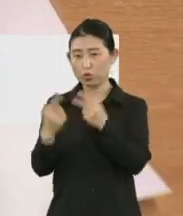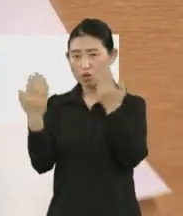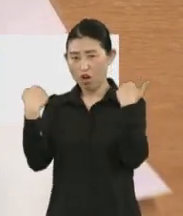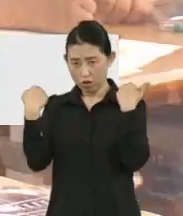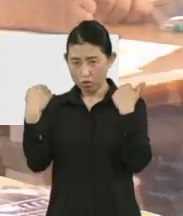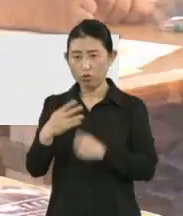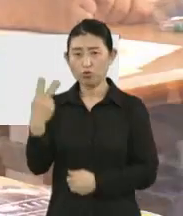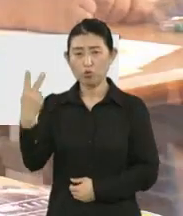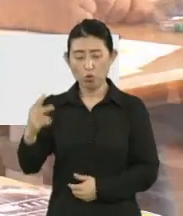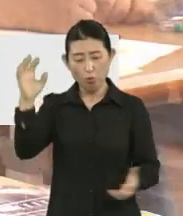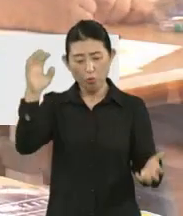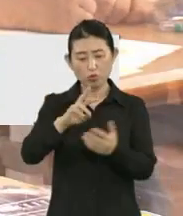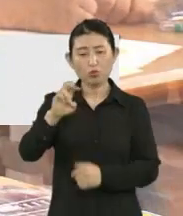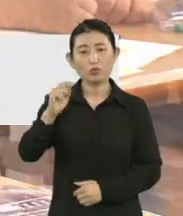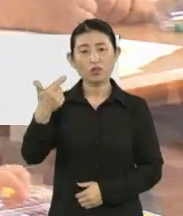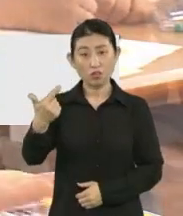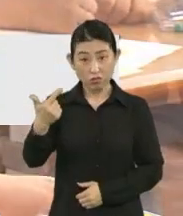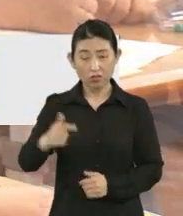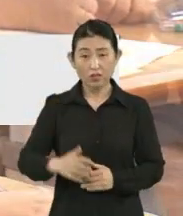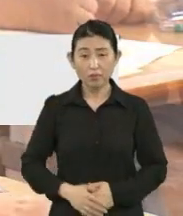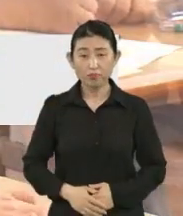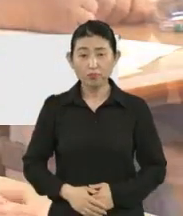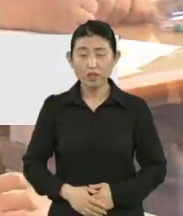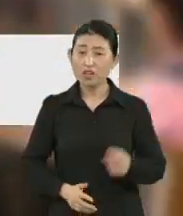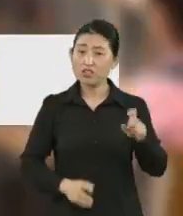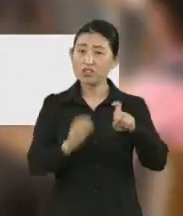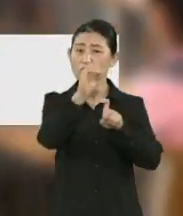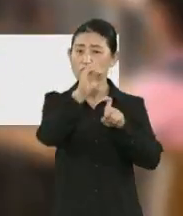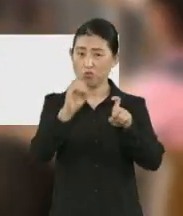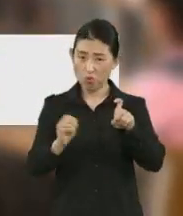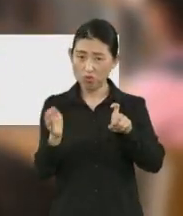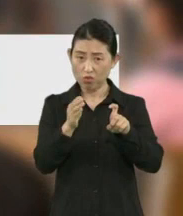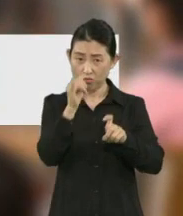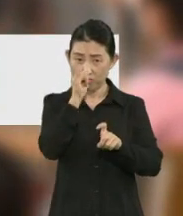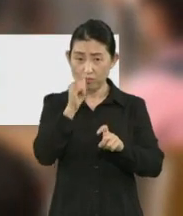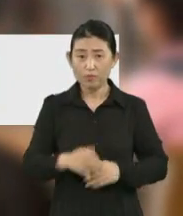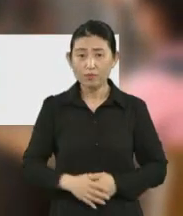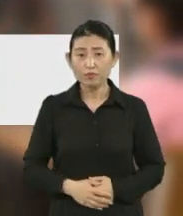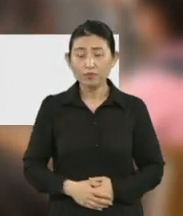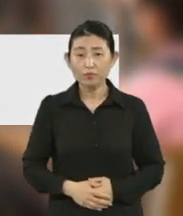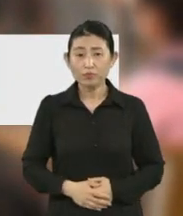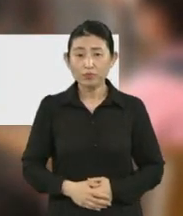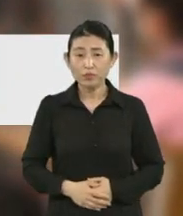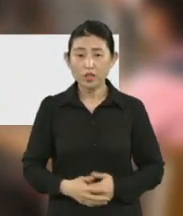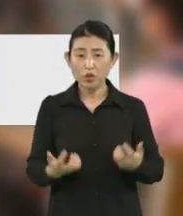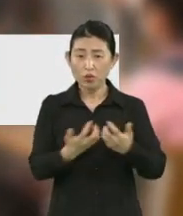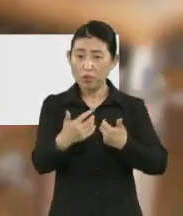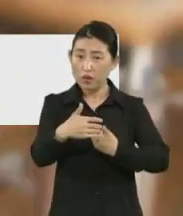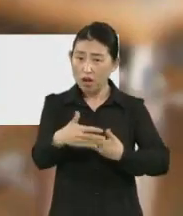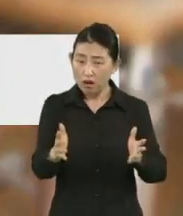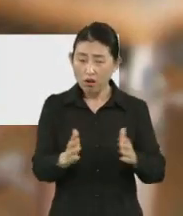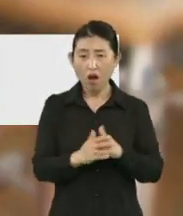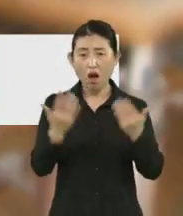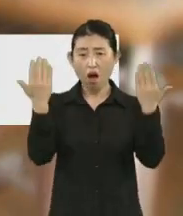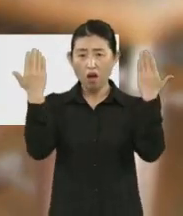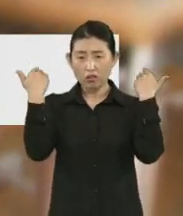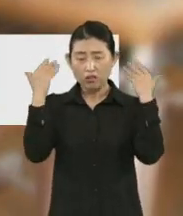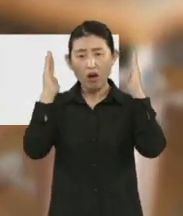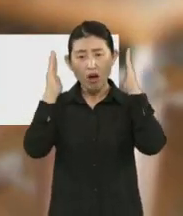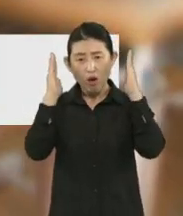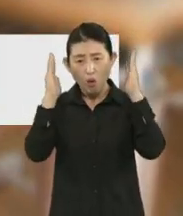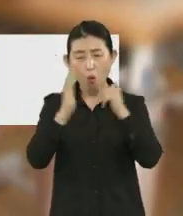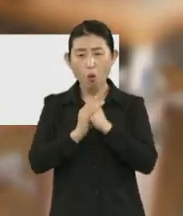모두 26개 학교로 전체 약 10% 수준입니다. 과밀학급은 학생들의 수업질